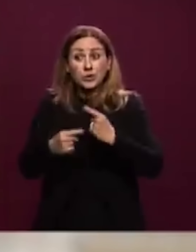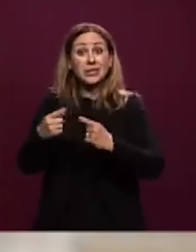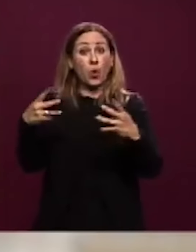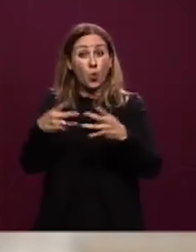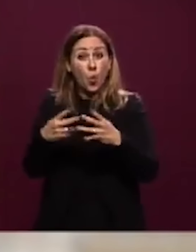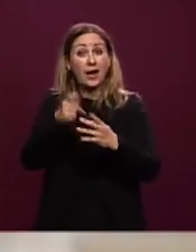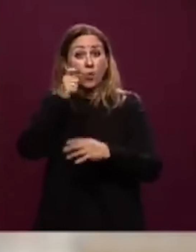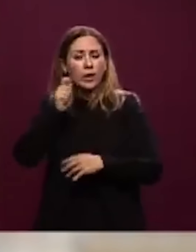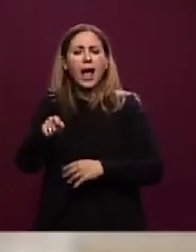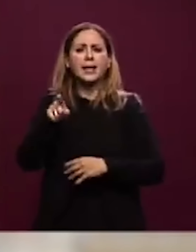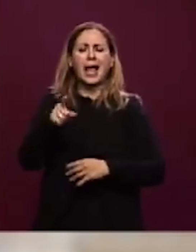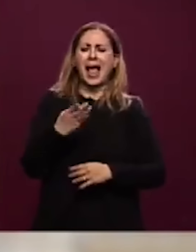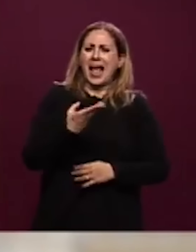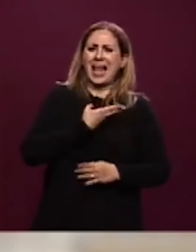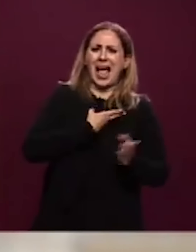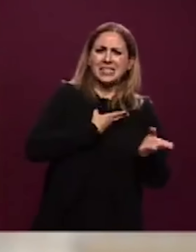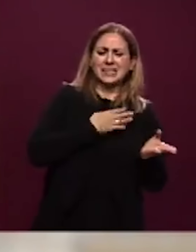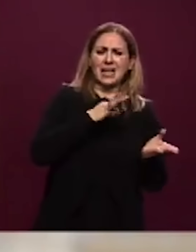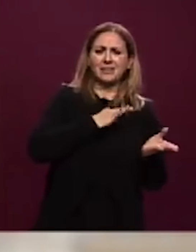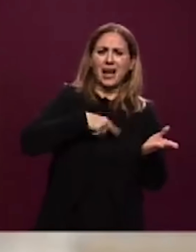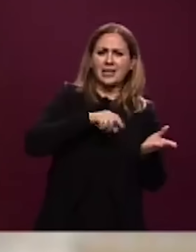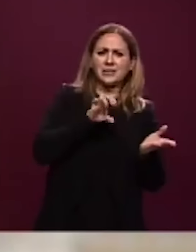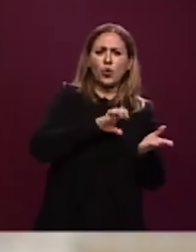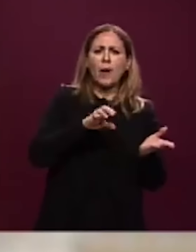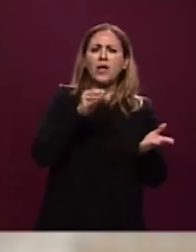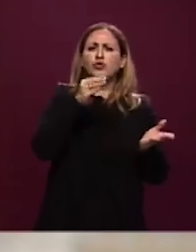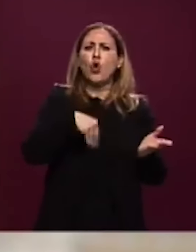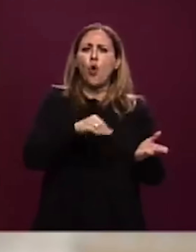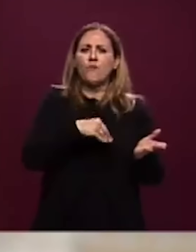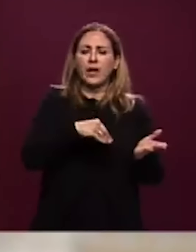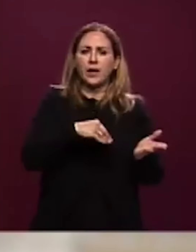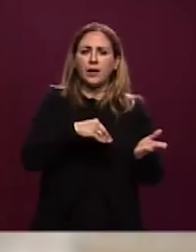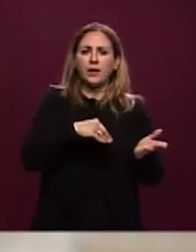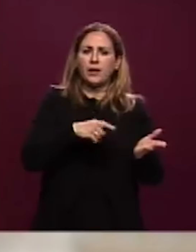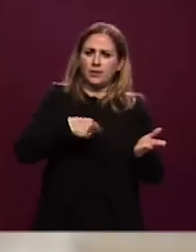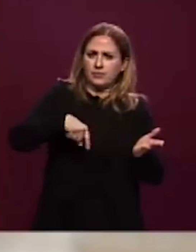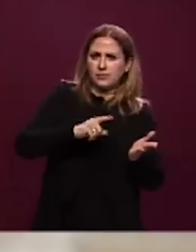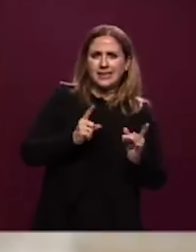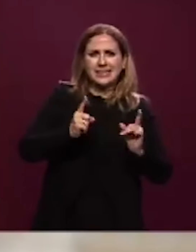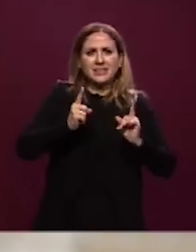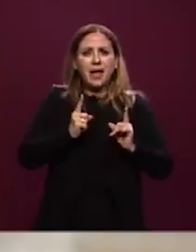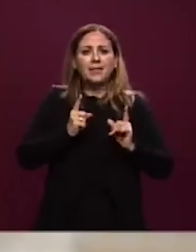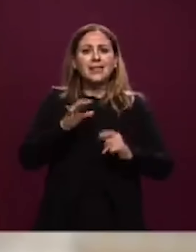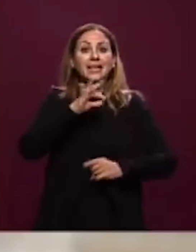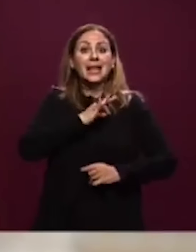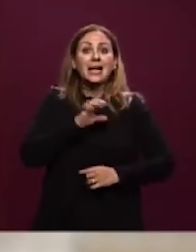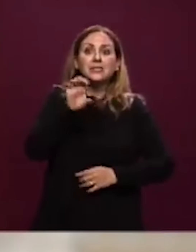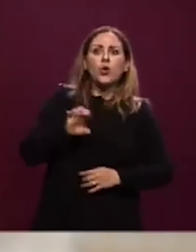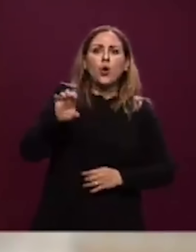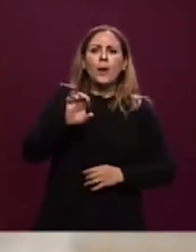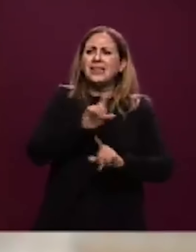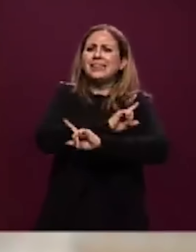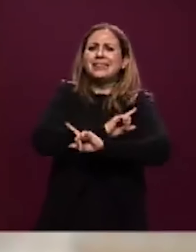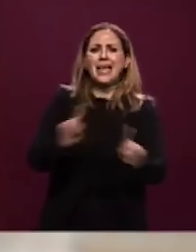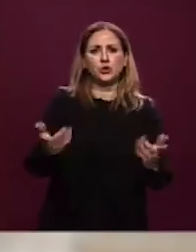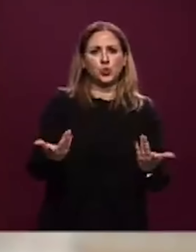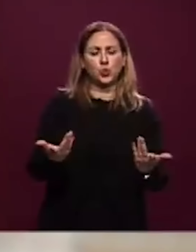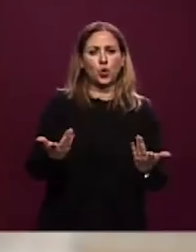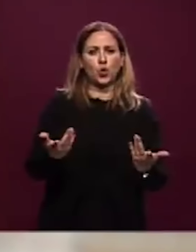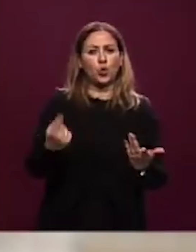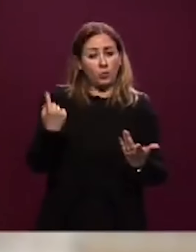Gaza? Dove? Nessuno sta difendendo l'interesse europeo, e questo è il punto. Non è il problema